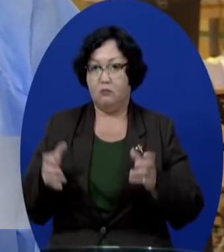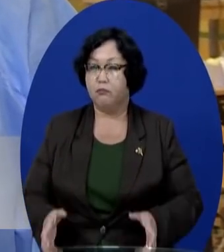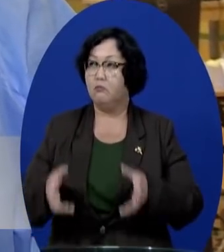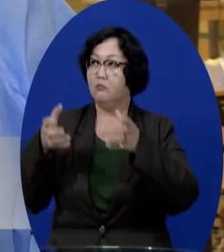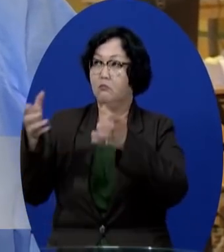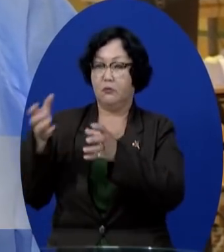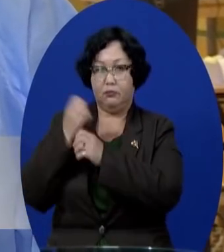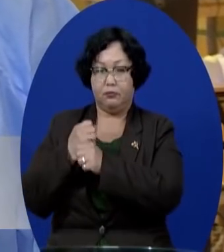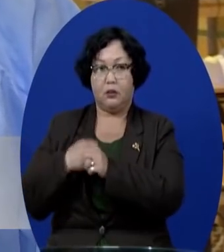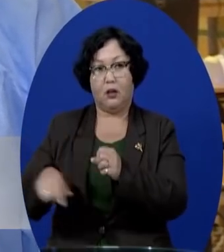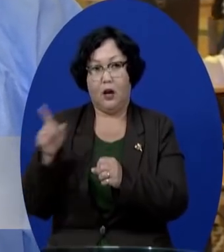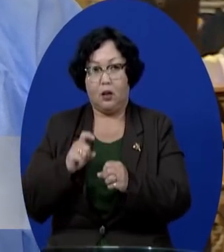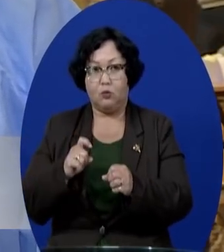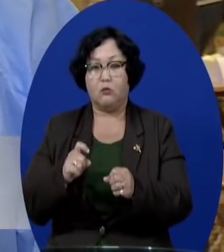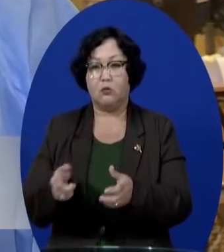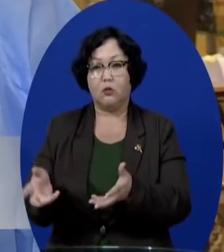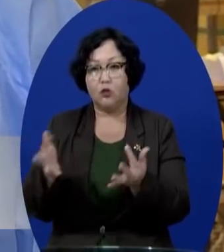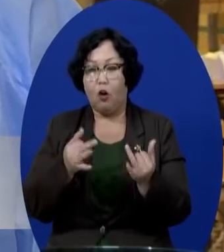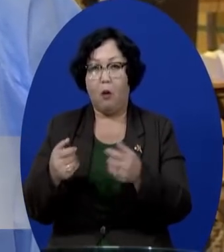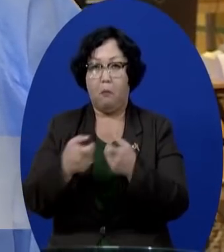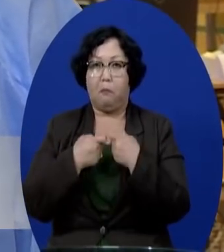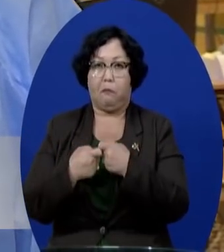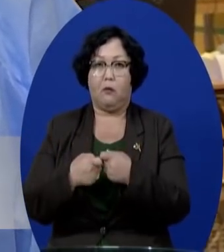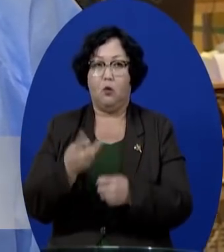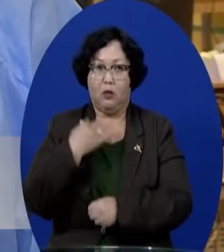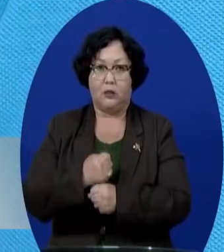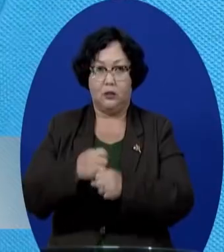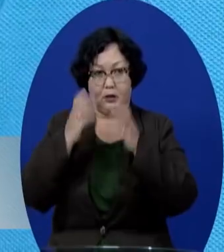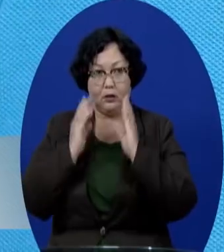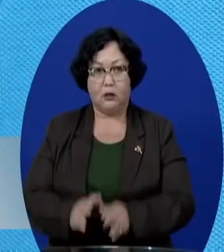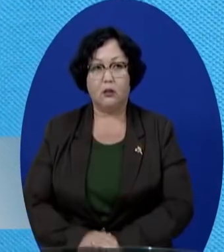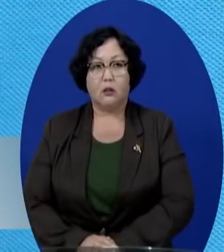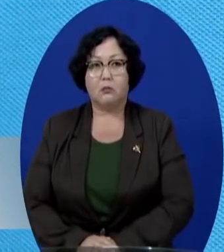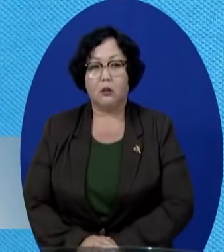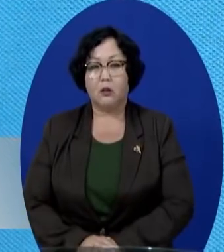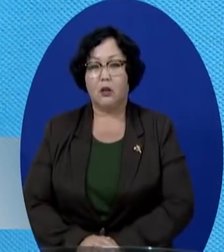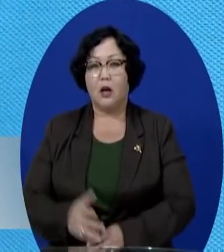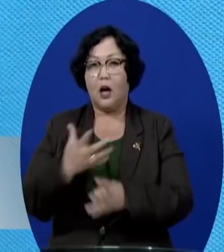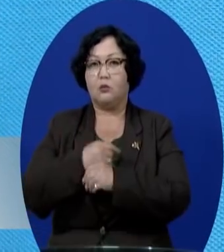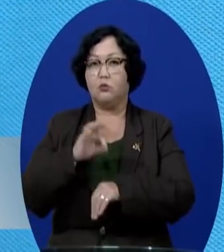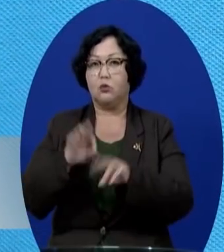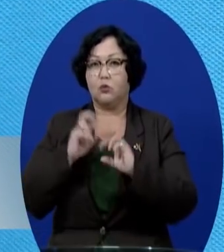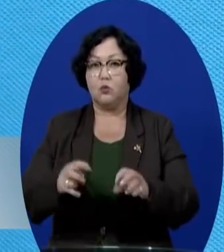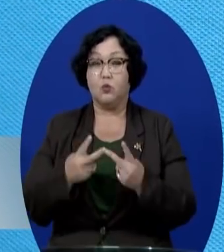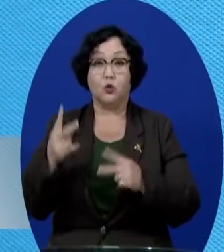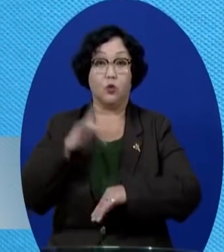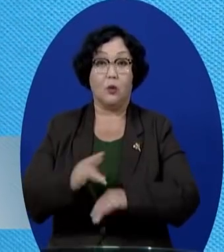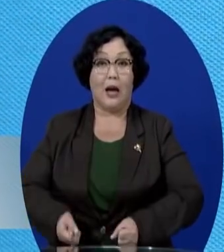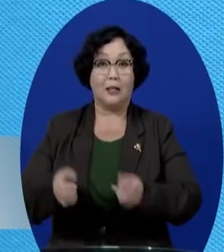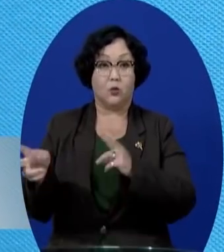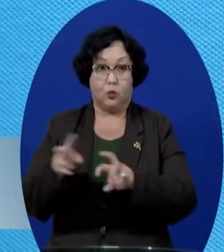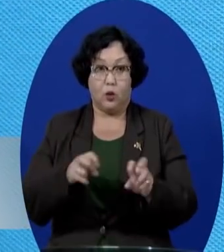үлдэглийн тооцч эргүүлээд тушаах байдлаар ингэж үйл ажиллагаа явуулж байгаа. Халдвар төвчин судлалын үндэсний төвөөс гаргасан